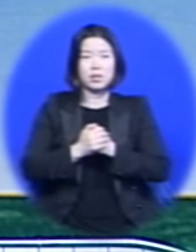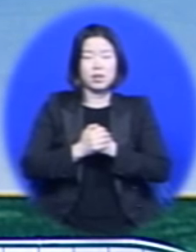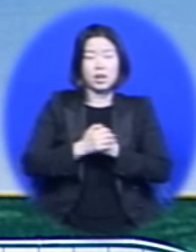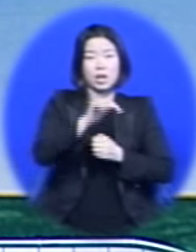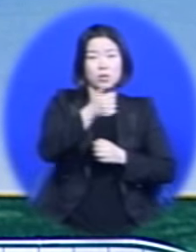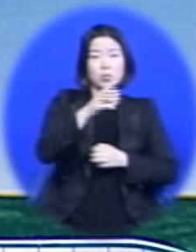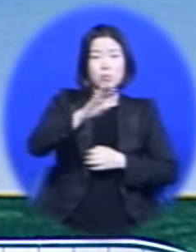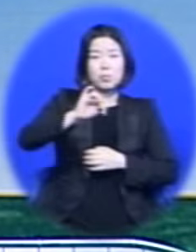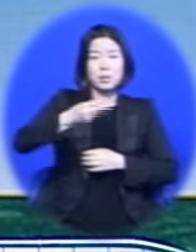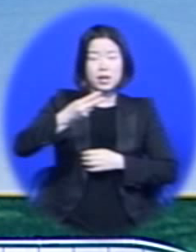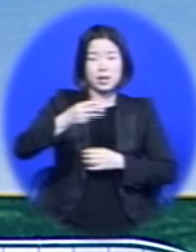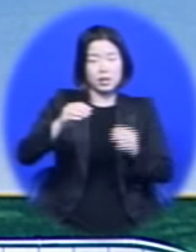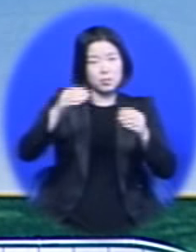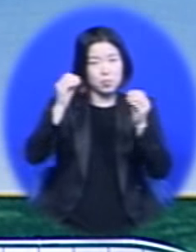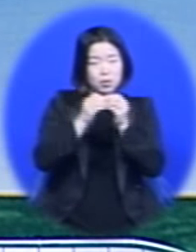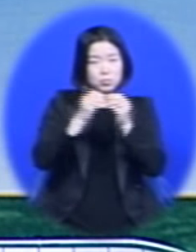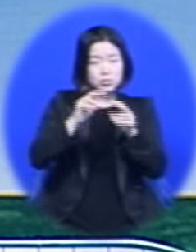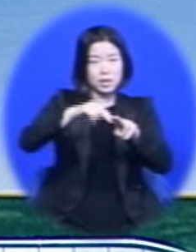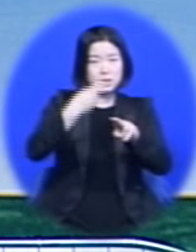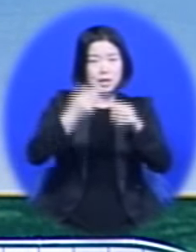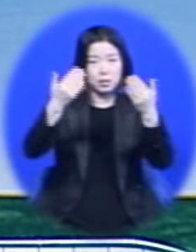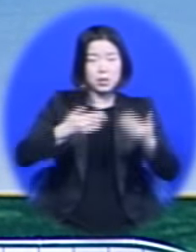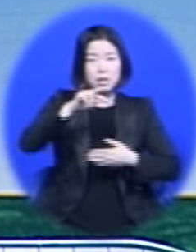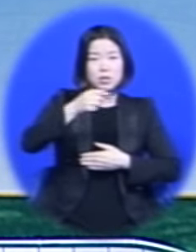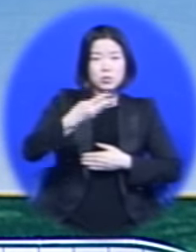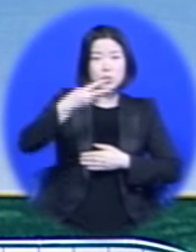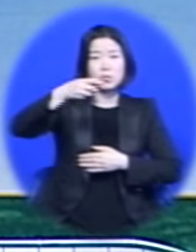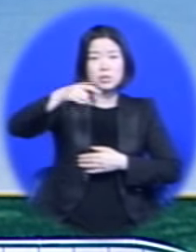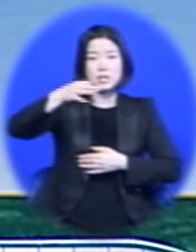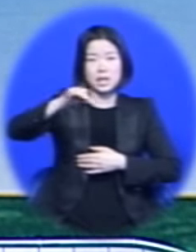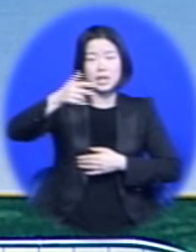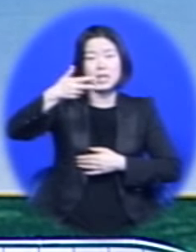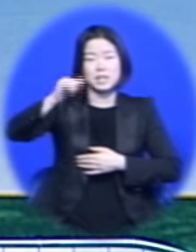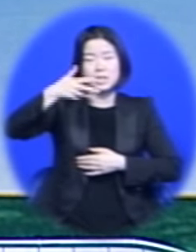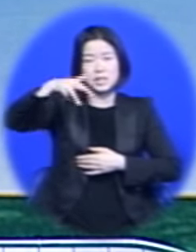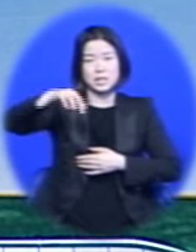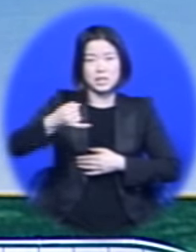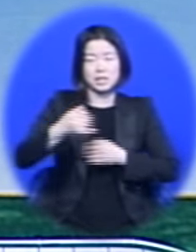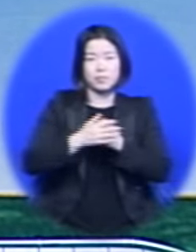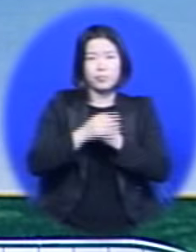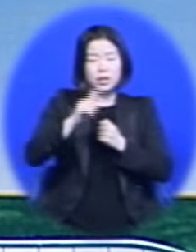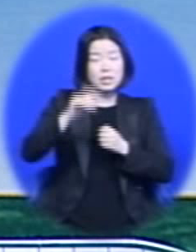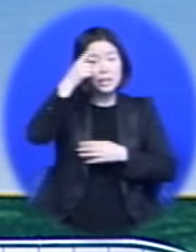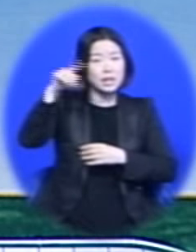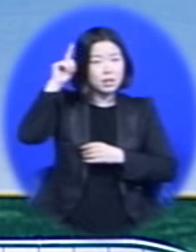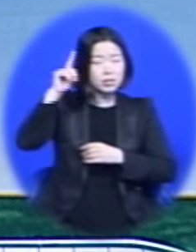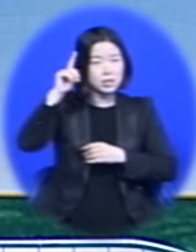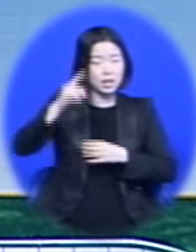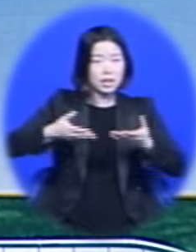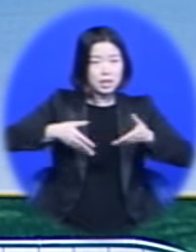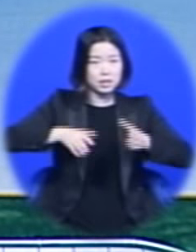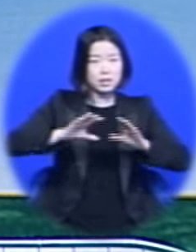노벨 문학상을 받은 솔제니친이 그의 조국은 러시아입니다. 그런데 러시아를 떠나서 미국으로